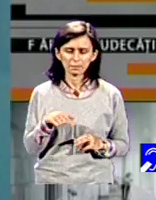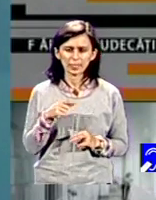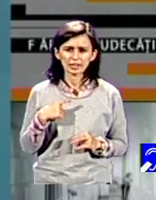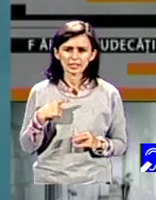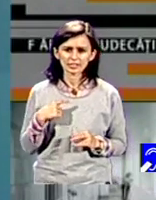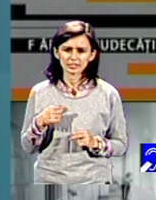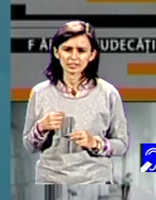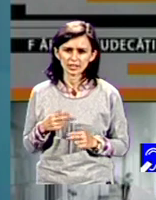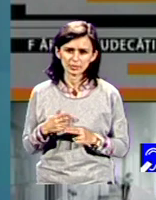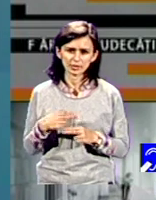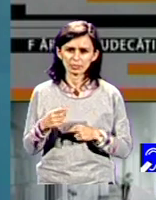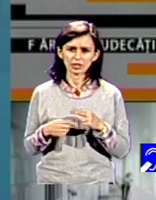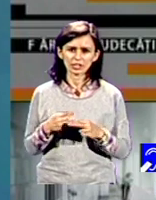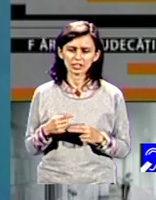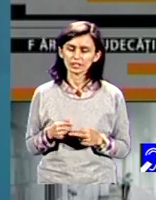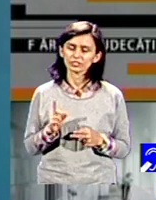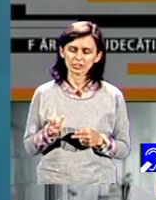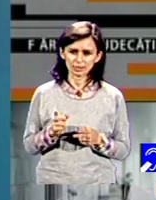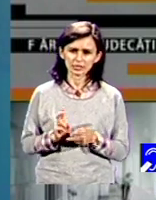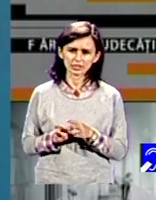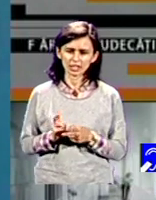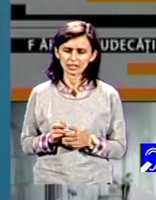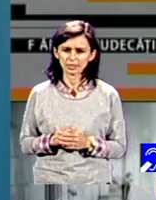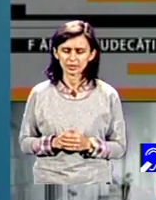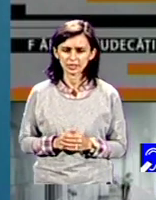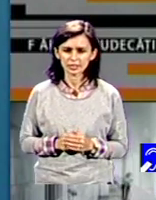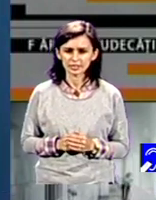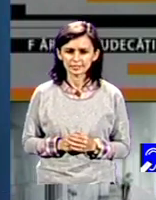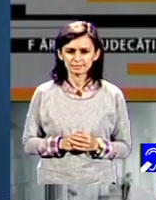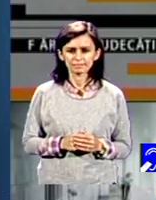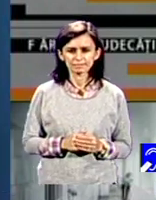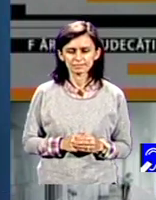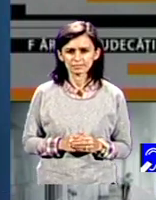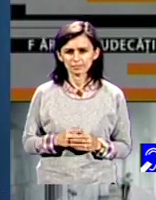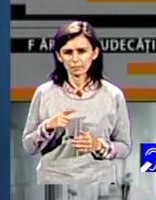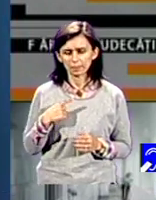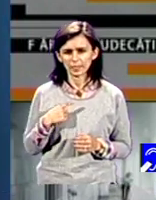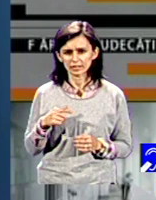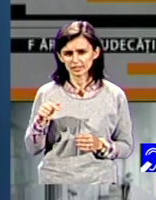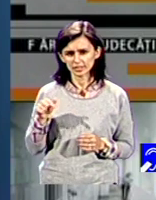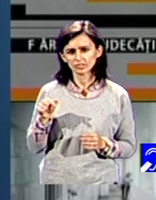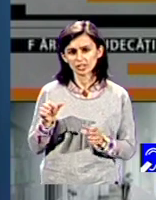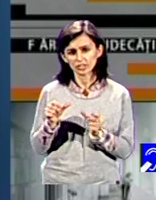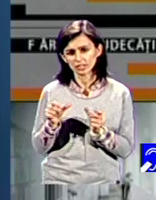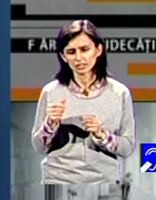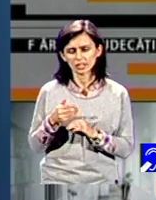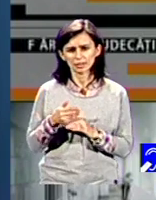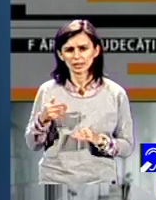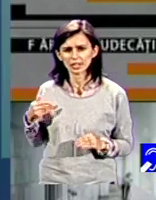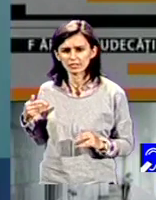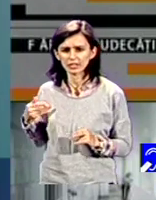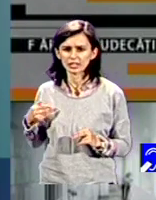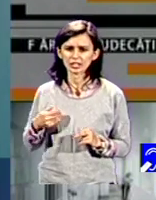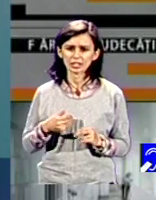să dar la fel cum am spus și bine noastră a există și această funcție preventivă se ține pe care